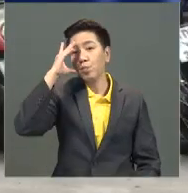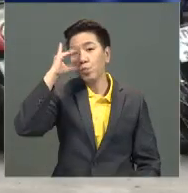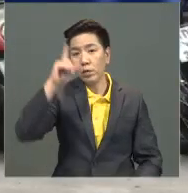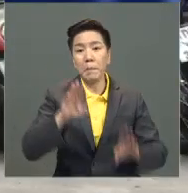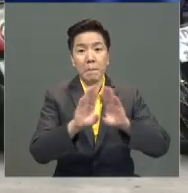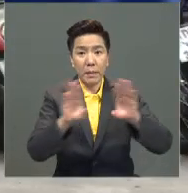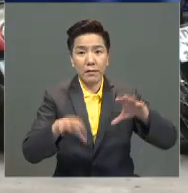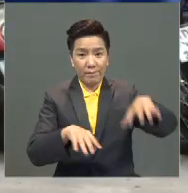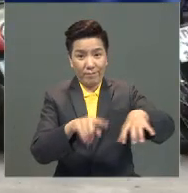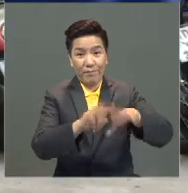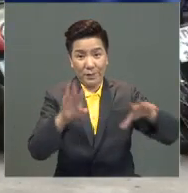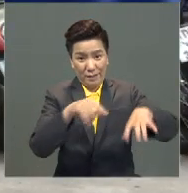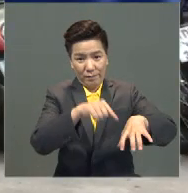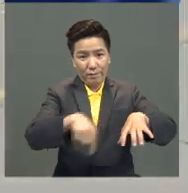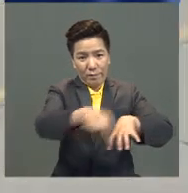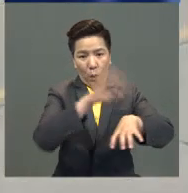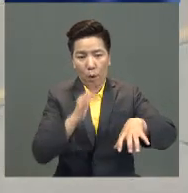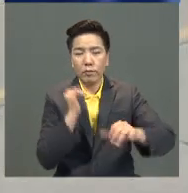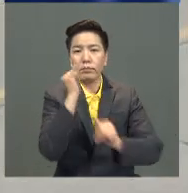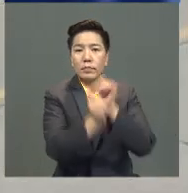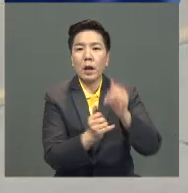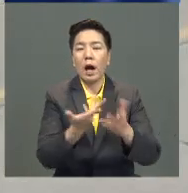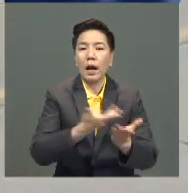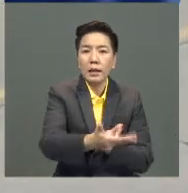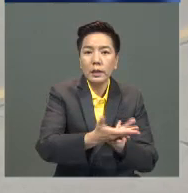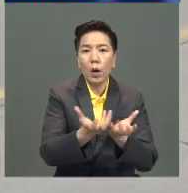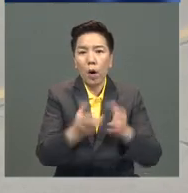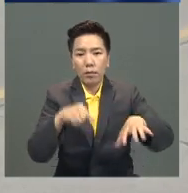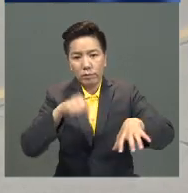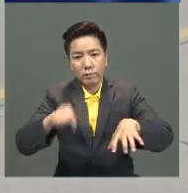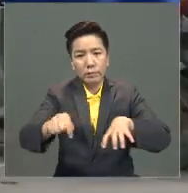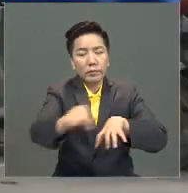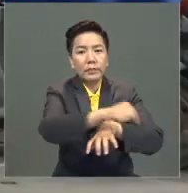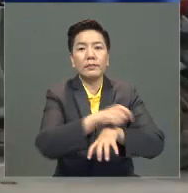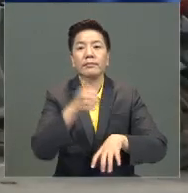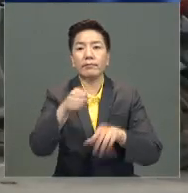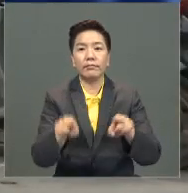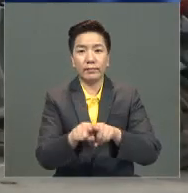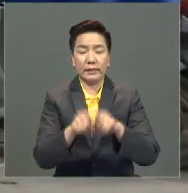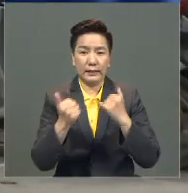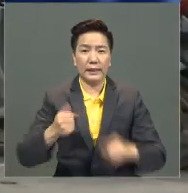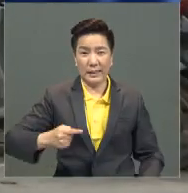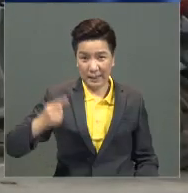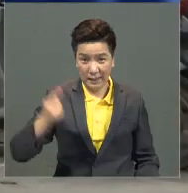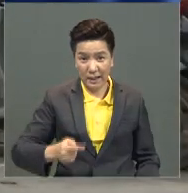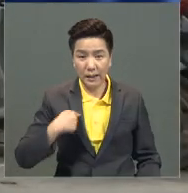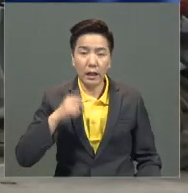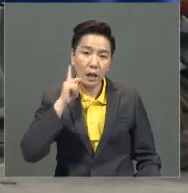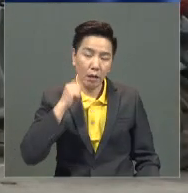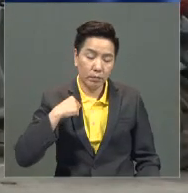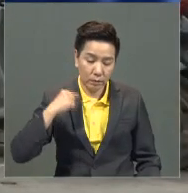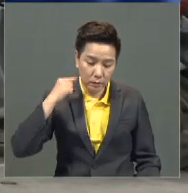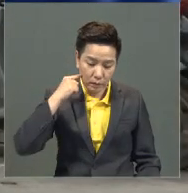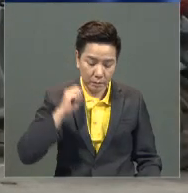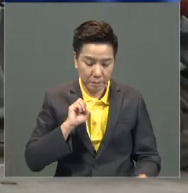งนี้ก็คิดว่าพอห้างเปิดลูกค้าก็น่าจะเข้ามาใช้บริการร้านค้าที่อยู่รอบๆห้างสรรพสินค้าได้นะครับ แน่นอนนะคะว่าข่าวที่เกิด